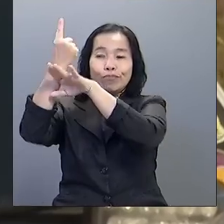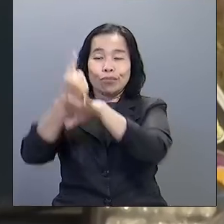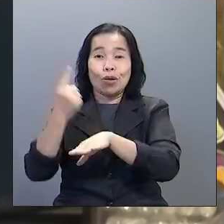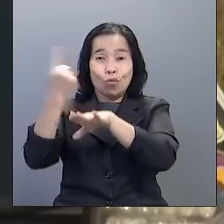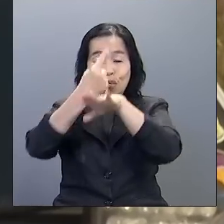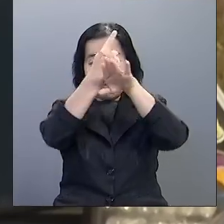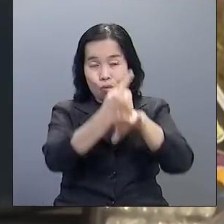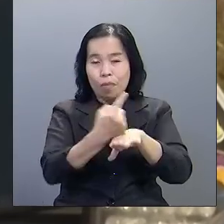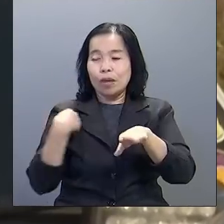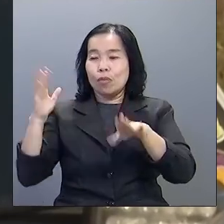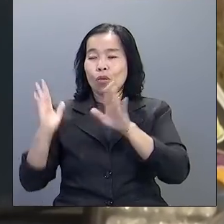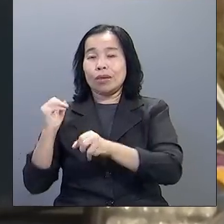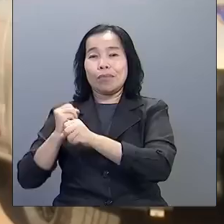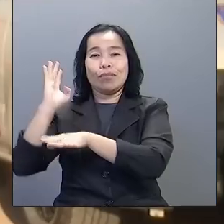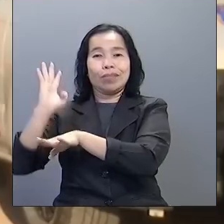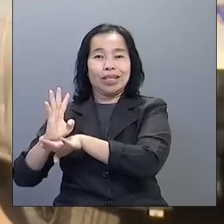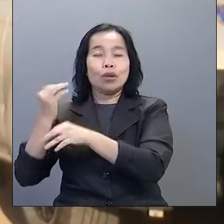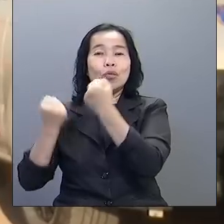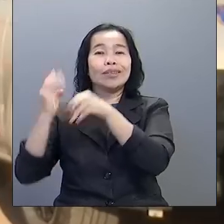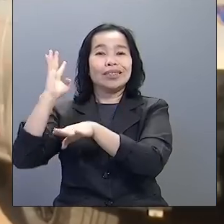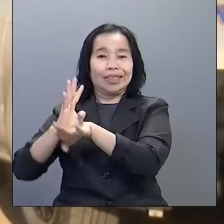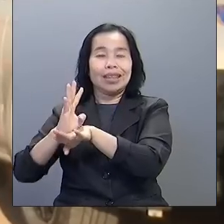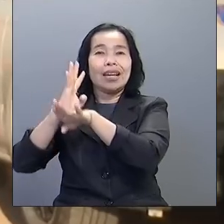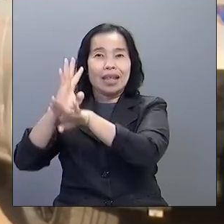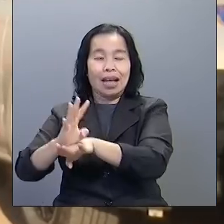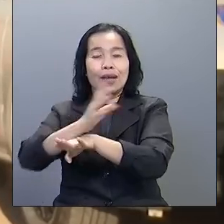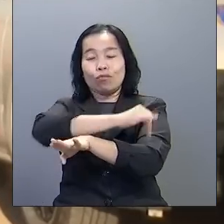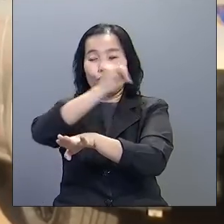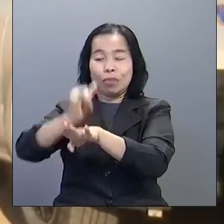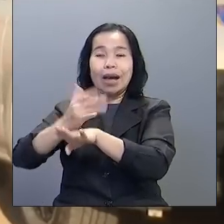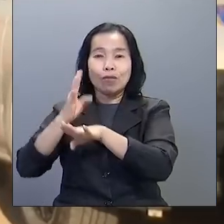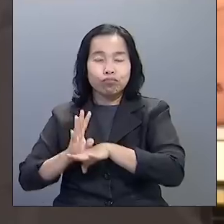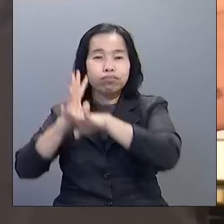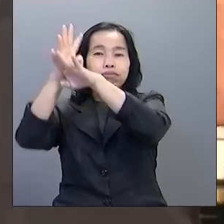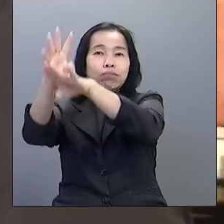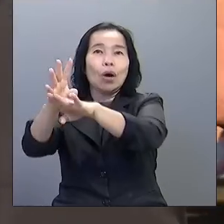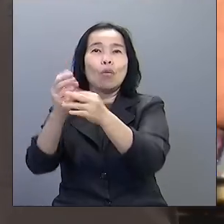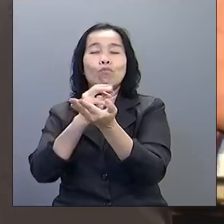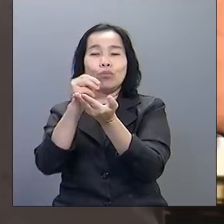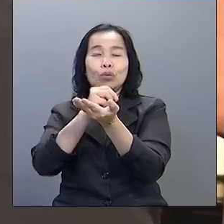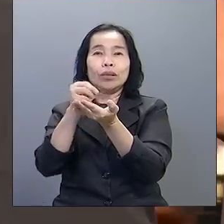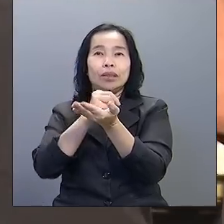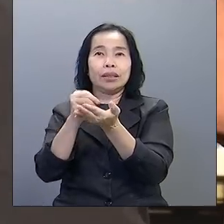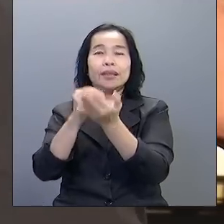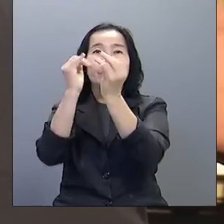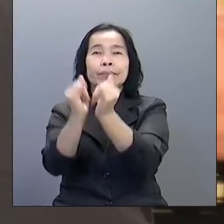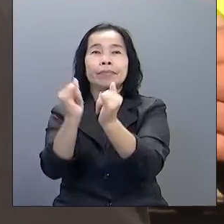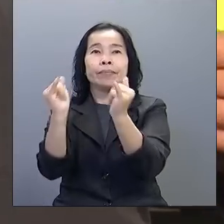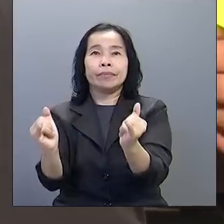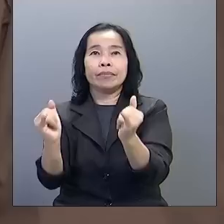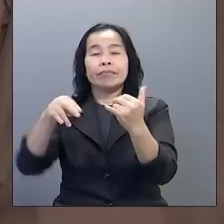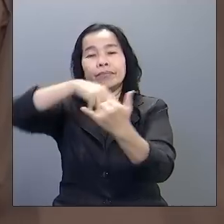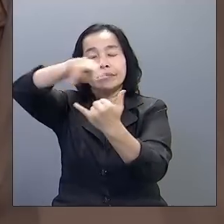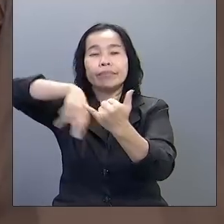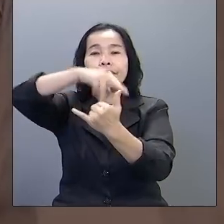ในรถมีเจ้าหน้าที่ประจำ4คนครับจากนั้นเมื่อลำเลียงขึ้นรถเสร็จแล้วก็จะเคลื่อนกระบวนไปที่มูลนิธิสว่างราชศรัทธาธรรมสถานเพื่อพิสูจน์อั